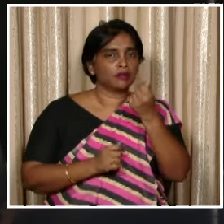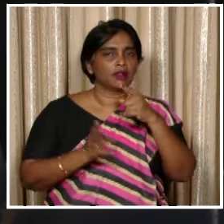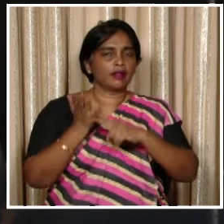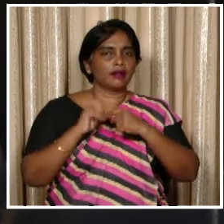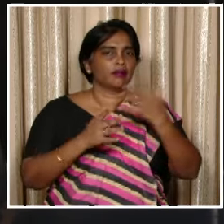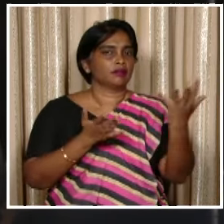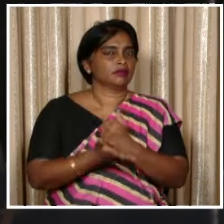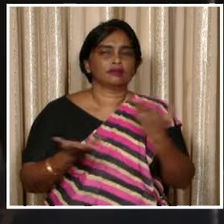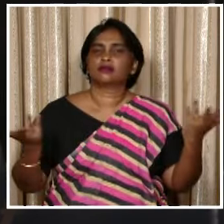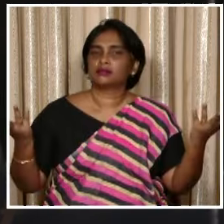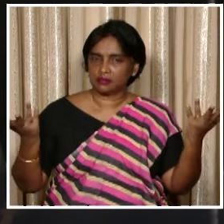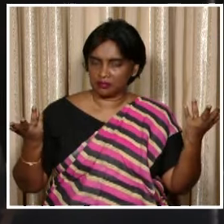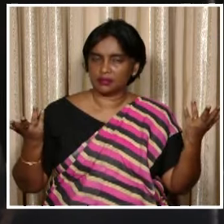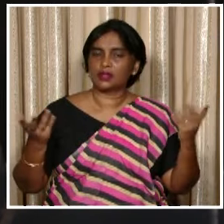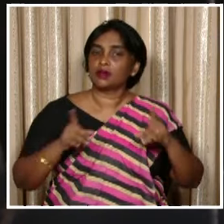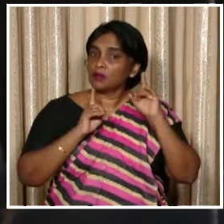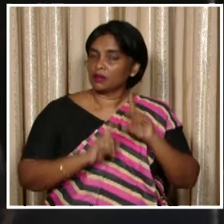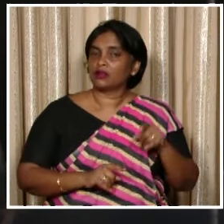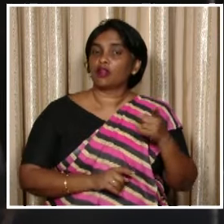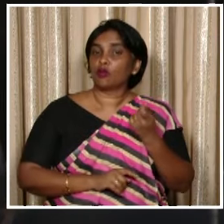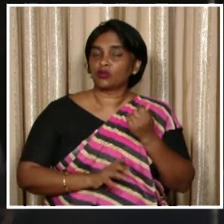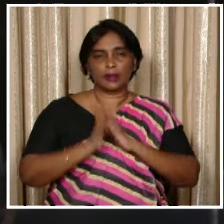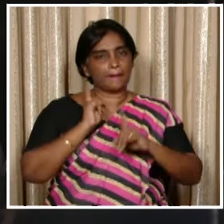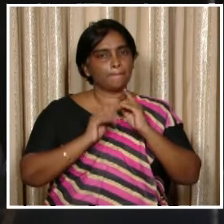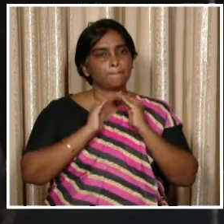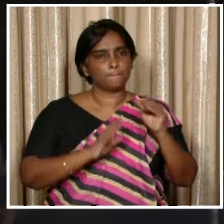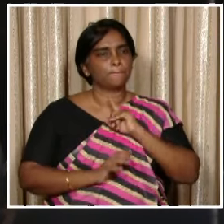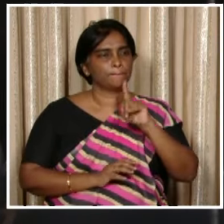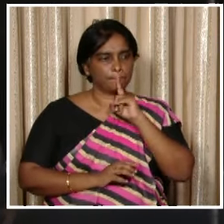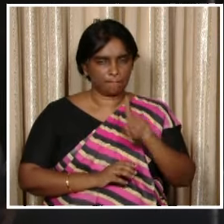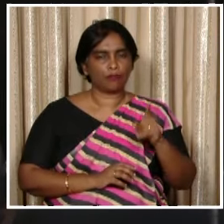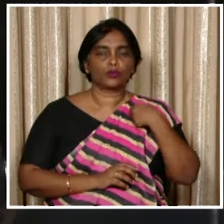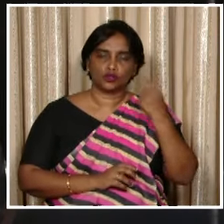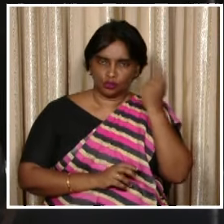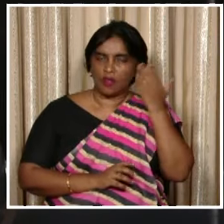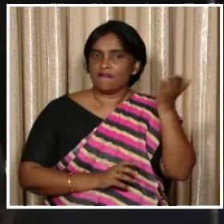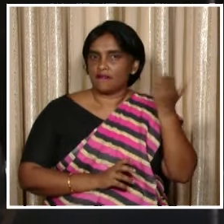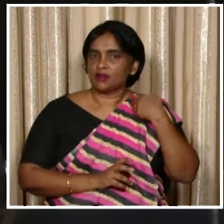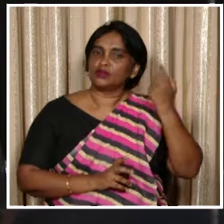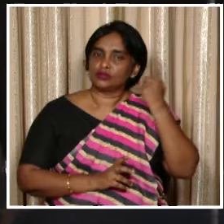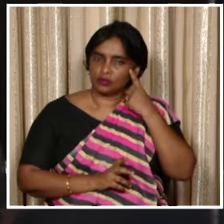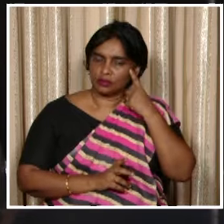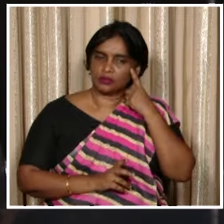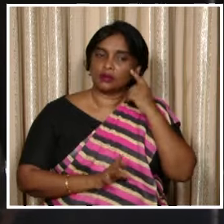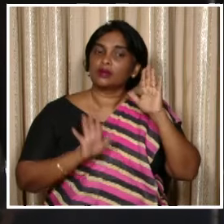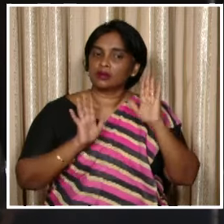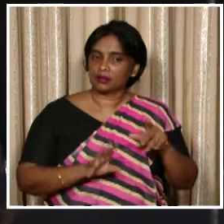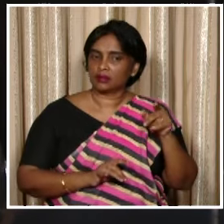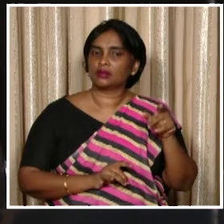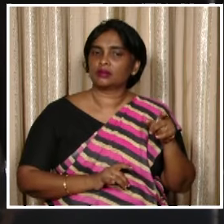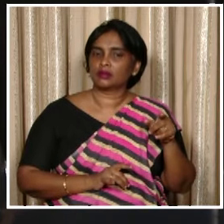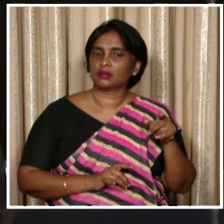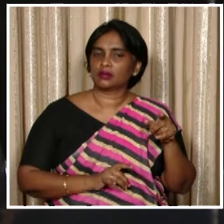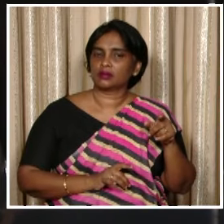එකතු කරන්නේ නැහැ. ඉතින් මුදල් අමාත්‍යාංශය කියනවා ඒගොල්ලෝ දන්නවා තියෙනවා කියලා. හැබැයි